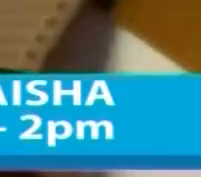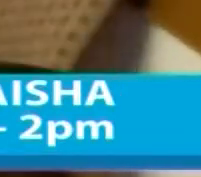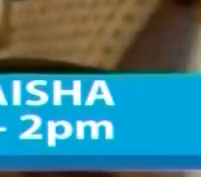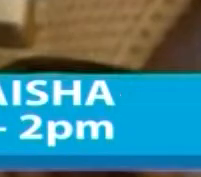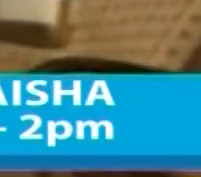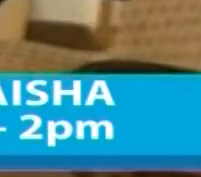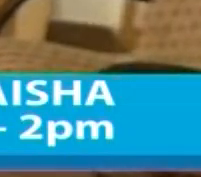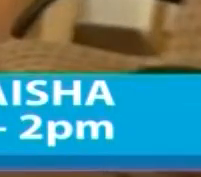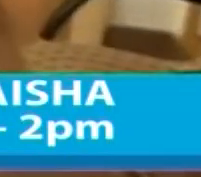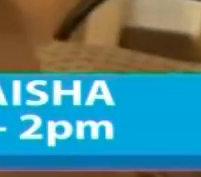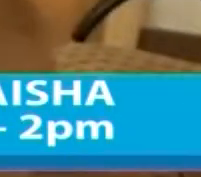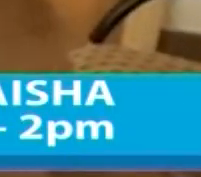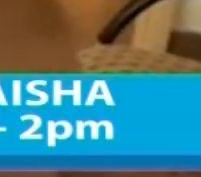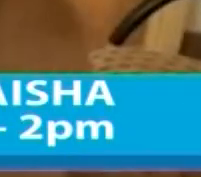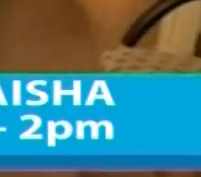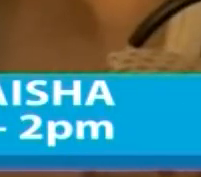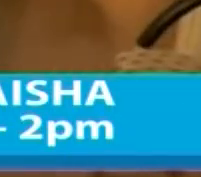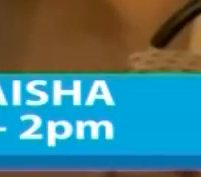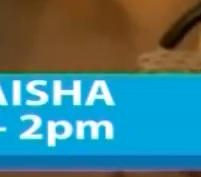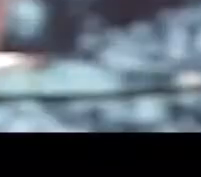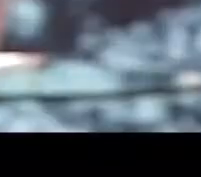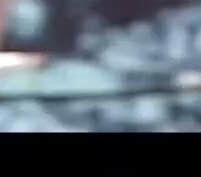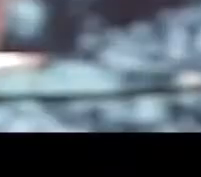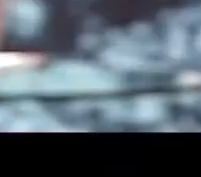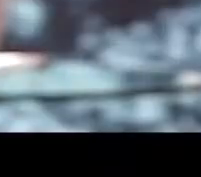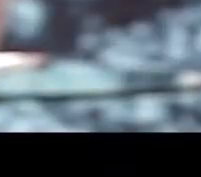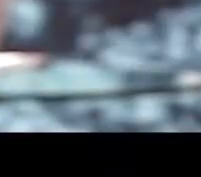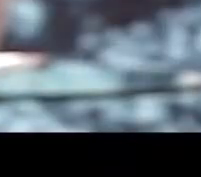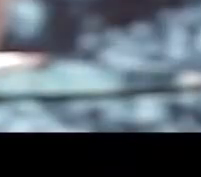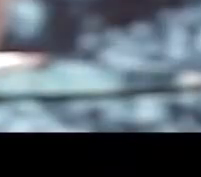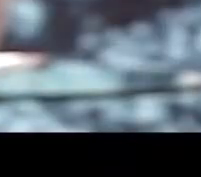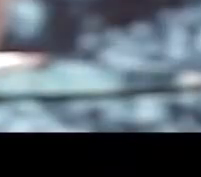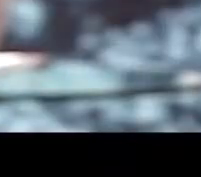kuambukiza anayewapa tabasamu wagonjwa wa corona Kenya.